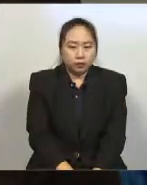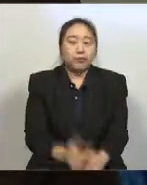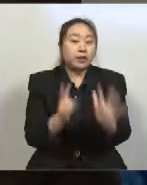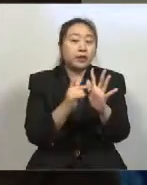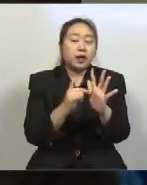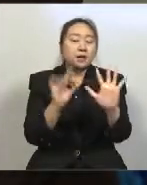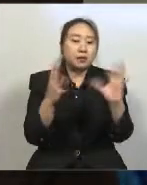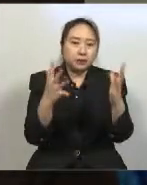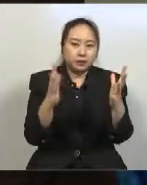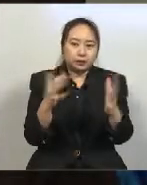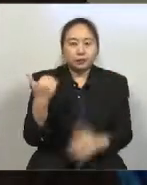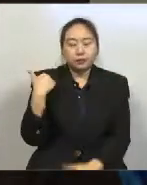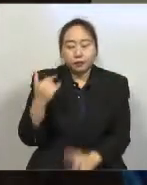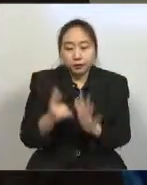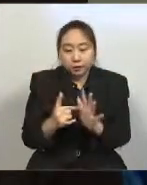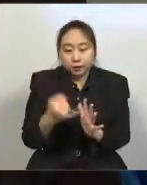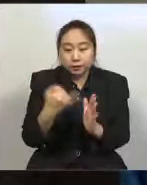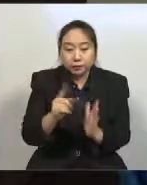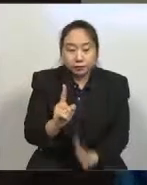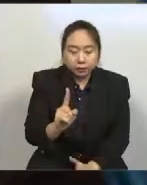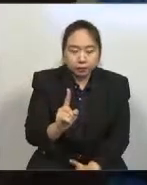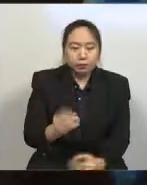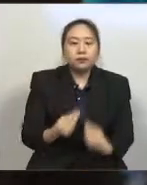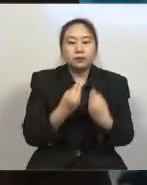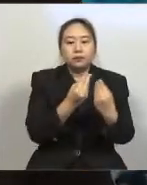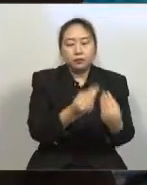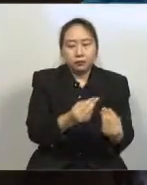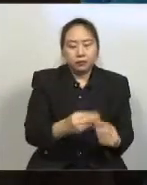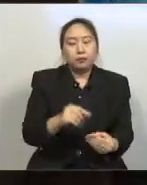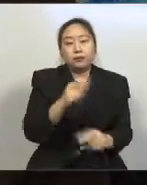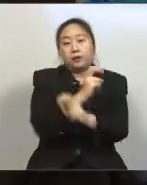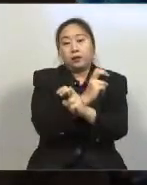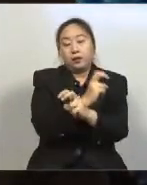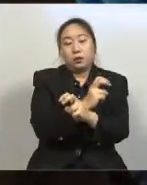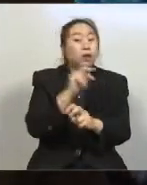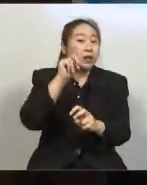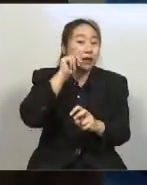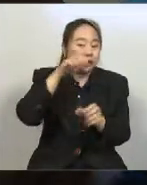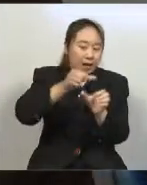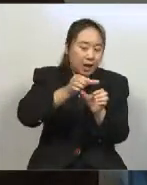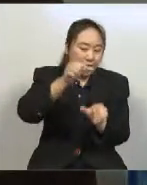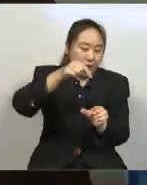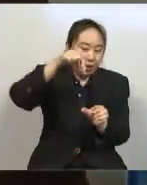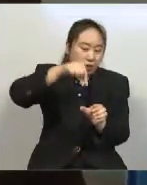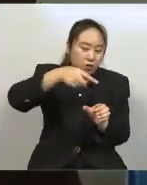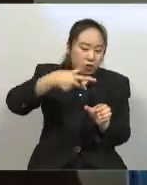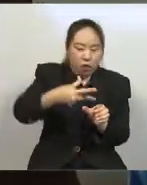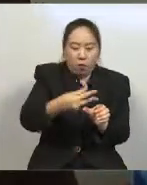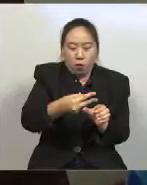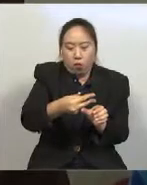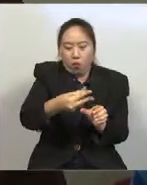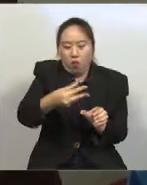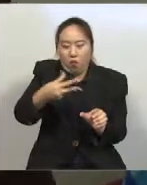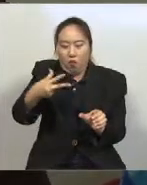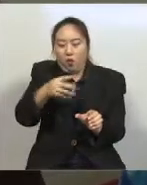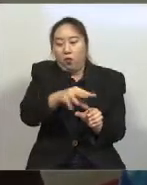ามีแต่ยาให้ตามอาการเขาก็เจาะไขน้ำในกระดูกไปแล้วก็เนี่ยเมื่อวันพฤ